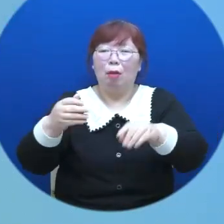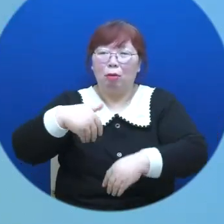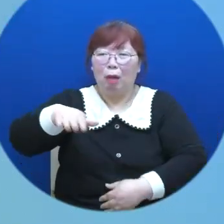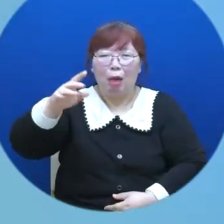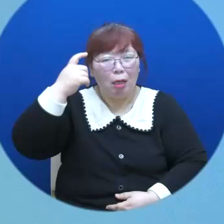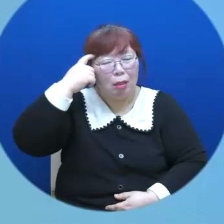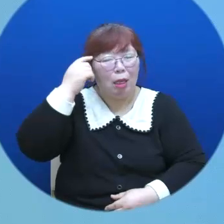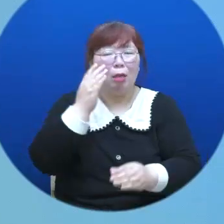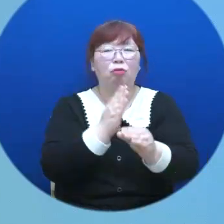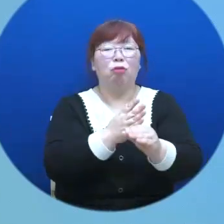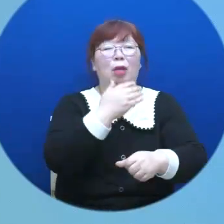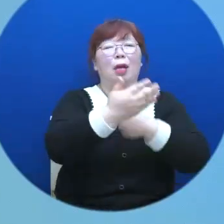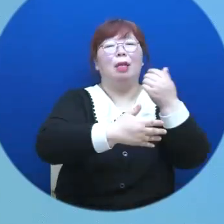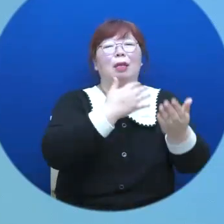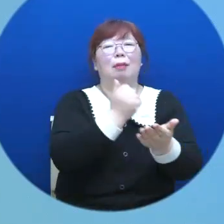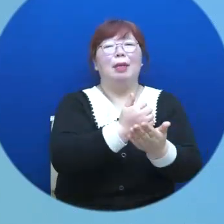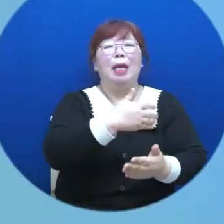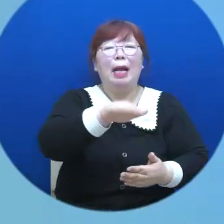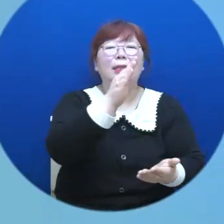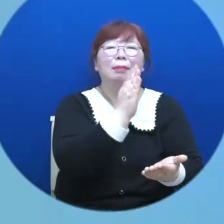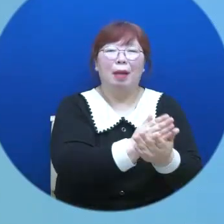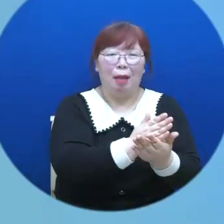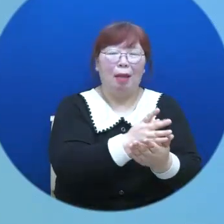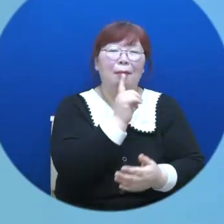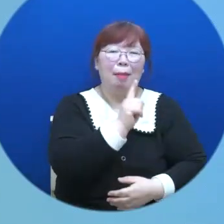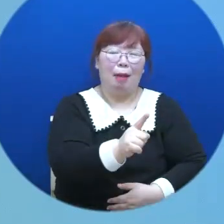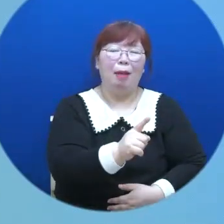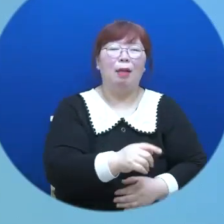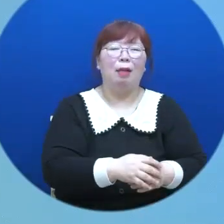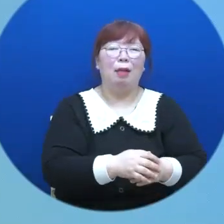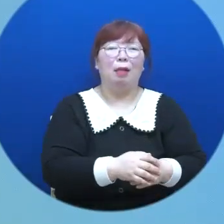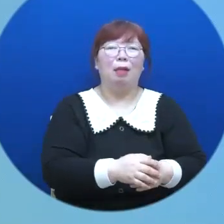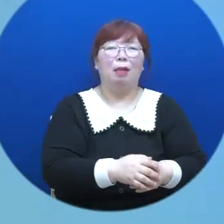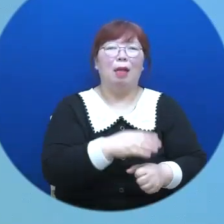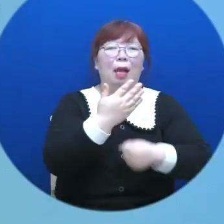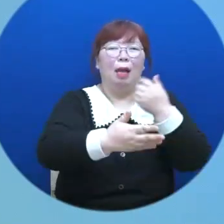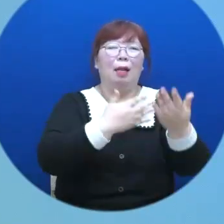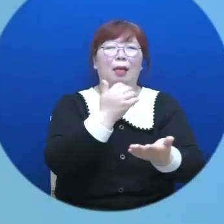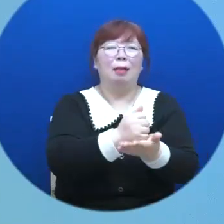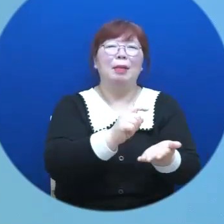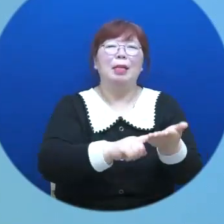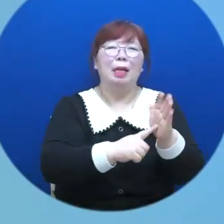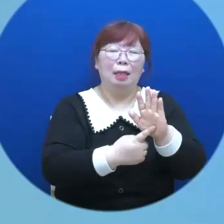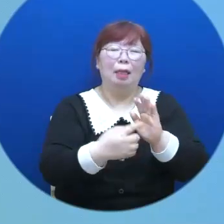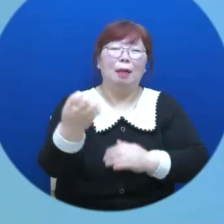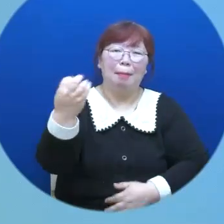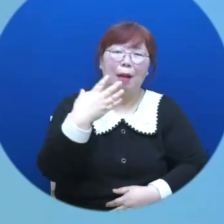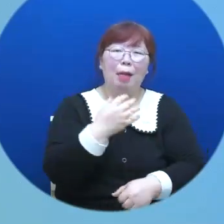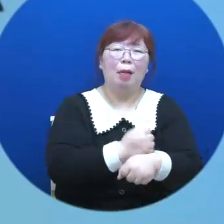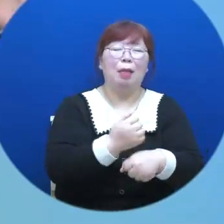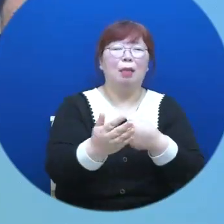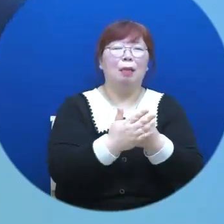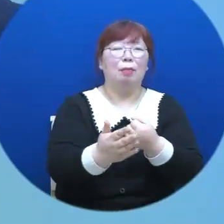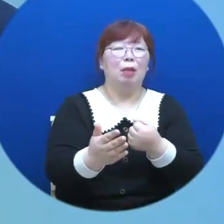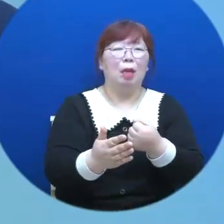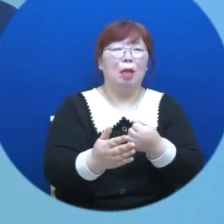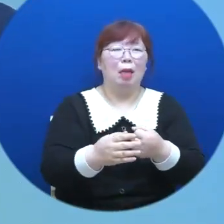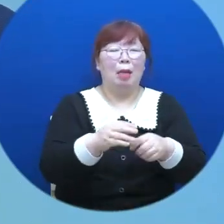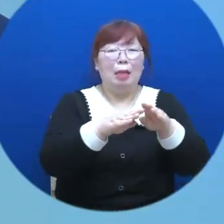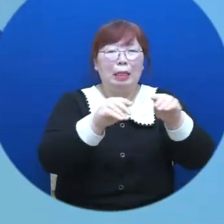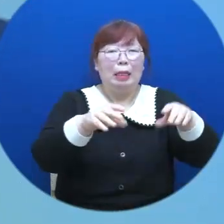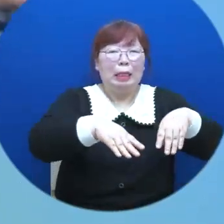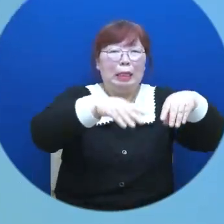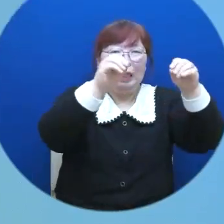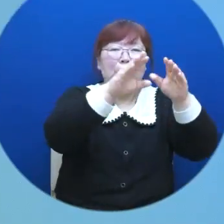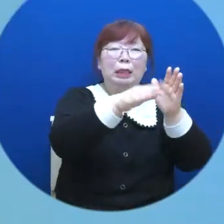내려가지 말라고 하나님이 나타나 말씀했지. 그 말씀을 믿고 그 기근 때